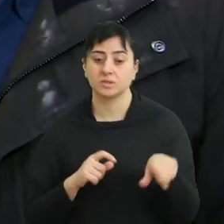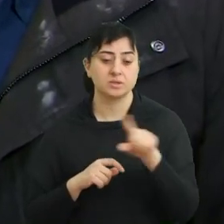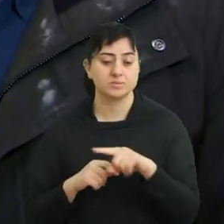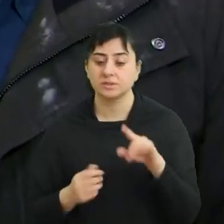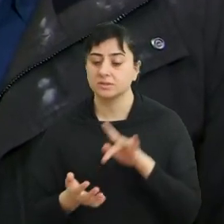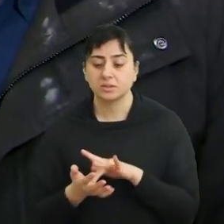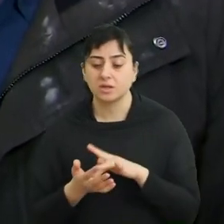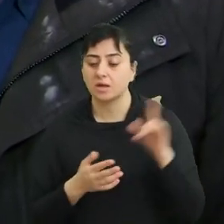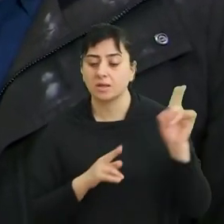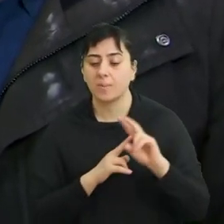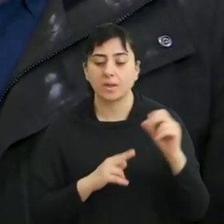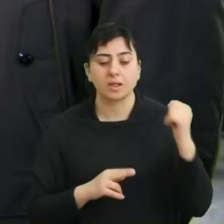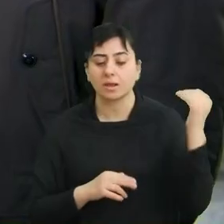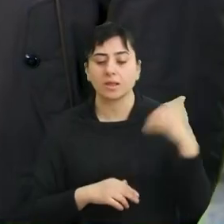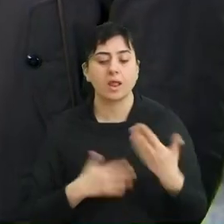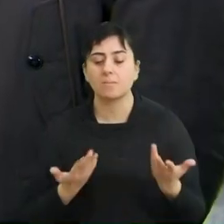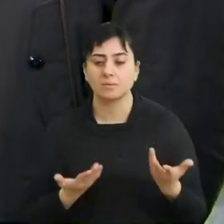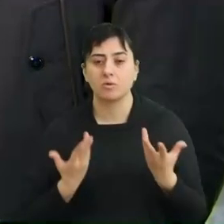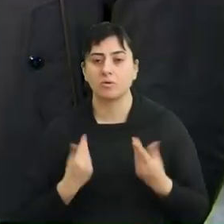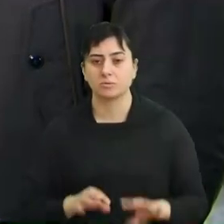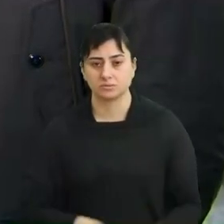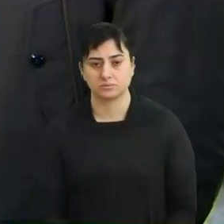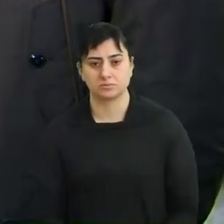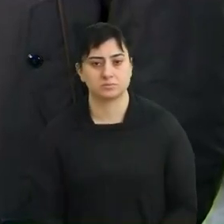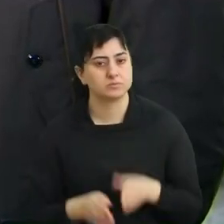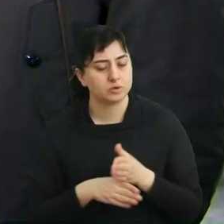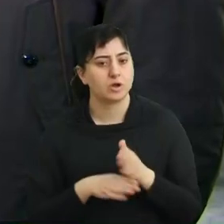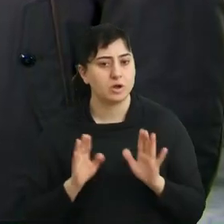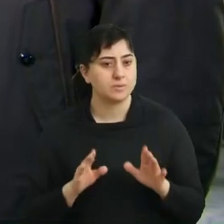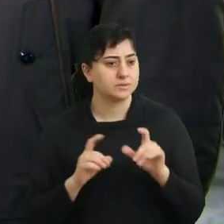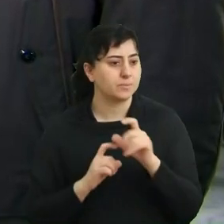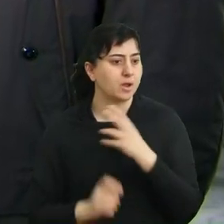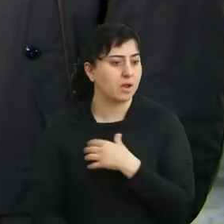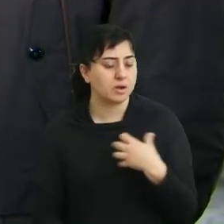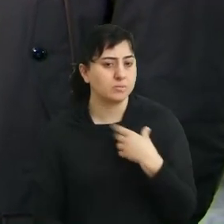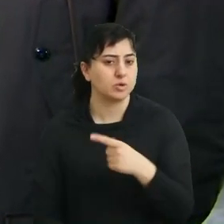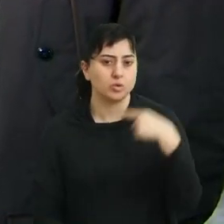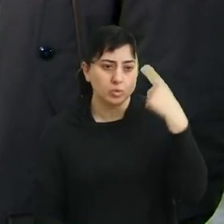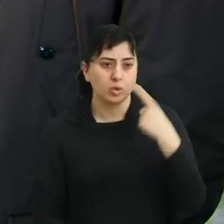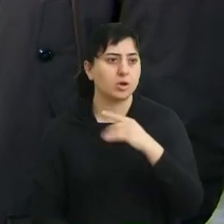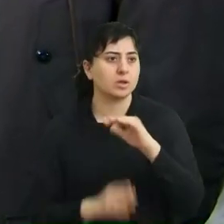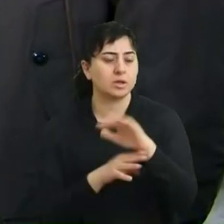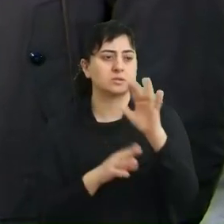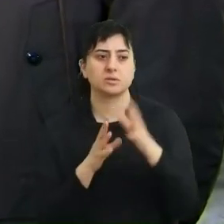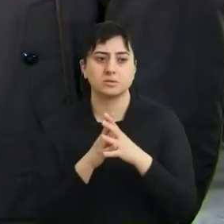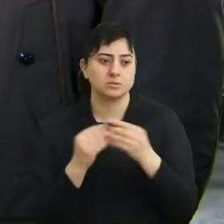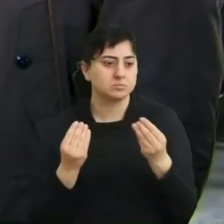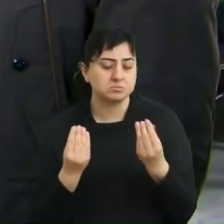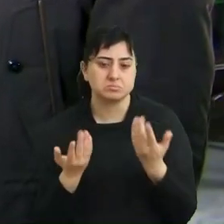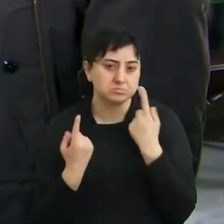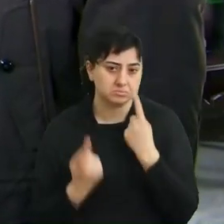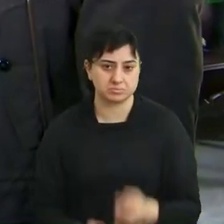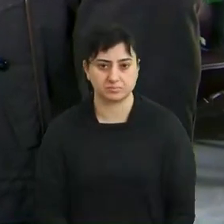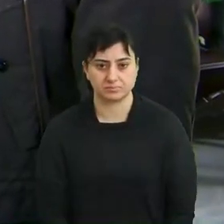ceza Kemal babamı geri getirmez. Tabii ama Serpil annemin rüyamı Biricik'in elinden kurtulabilirsen.